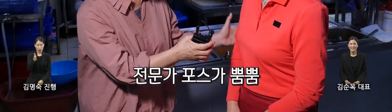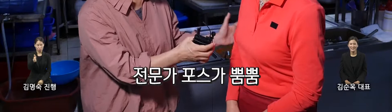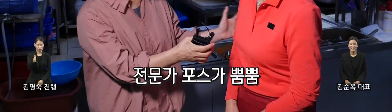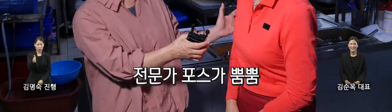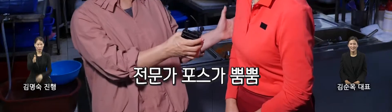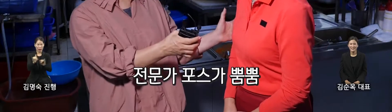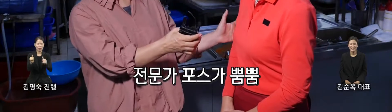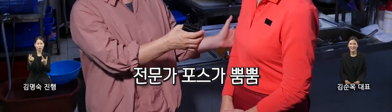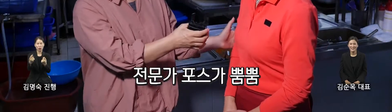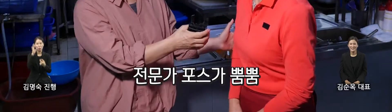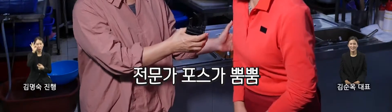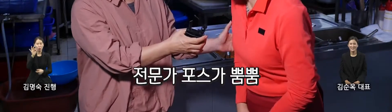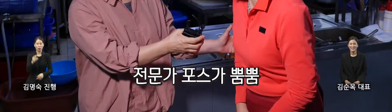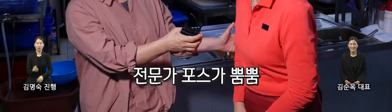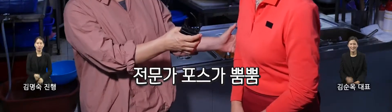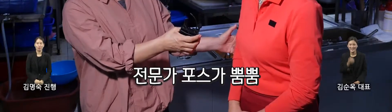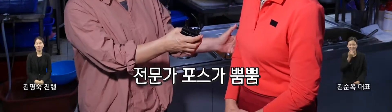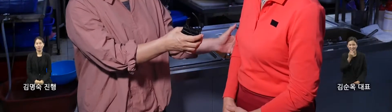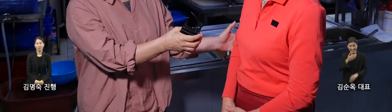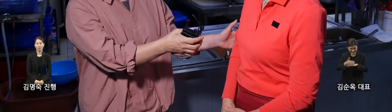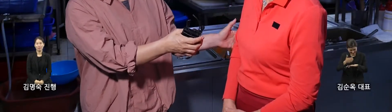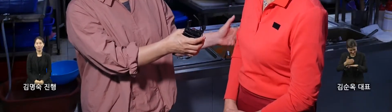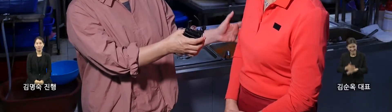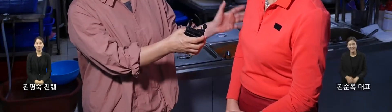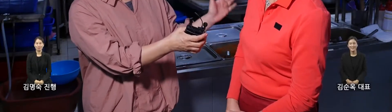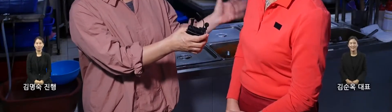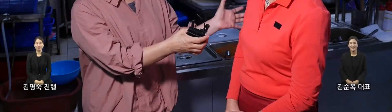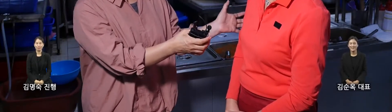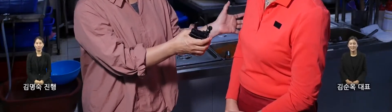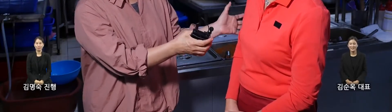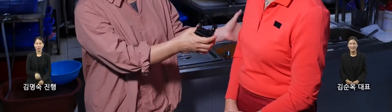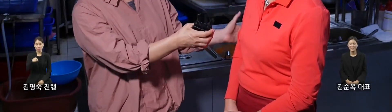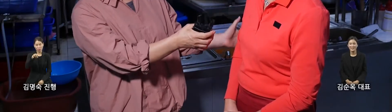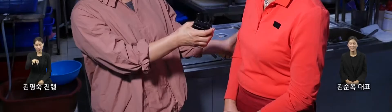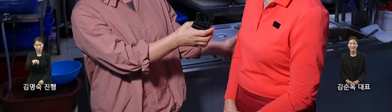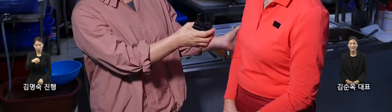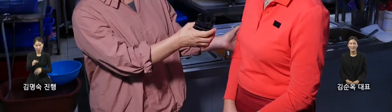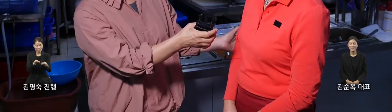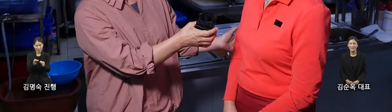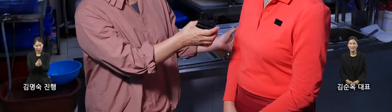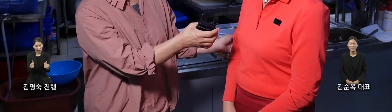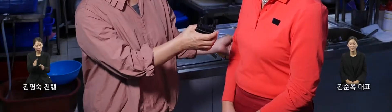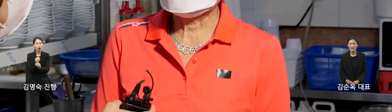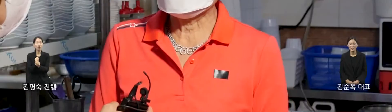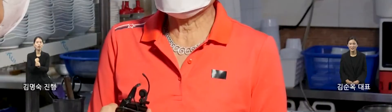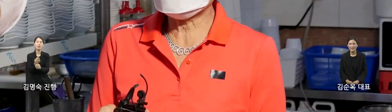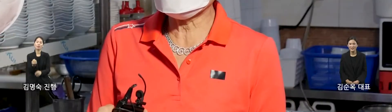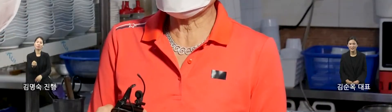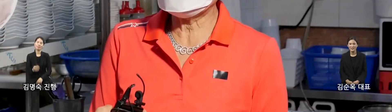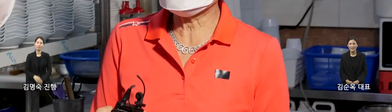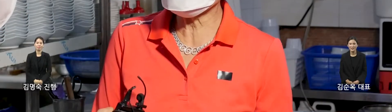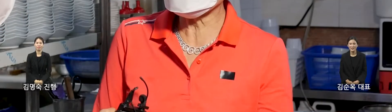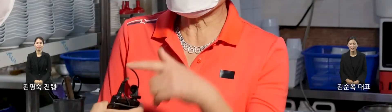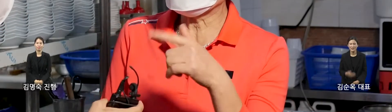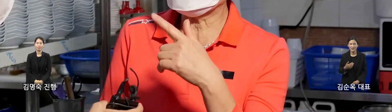포스가 느껴지시네. 아, 그래요? 감사합니다. 예. 지금 이곳에서 하신 지는 얼마나 되셨죠?